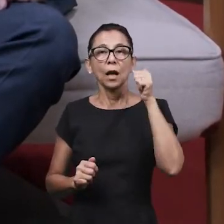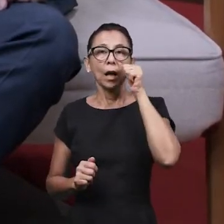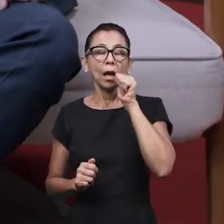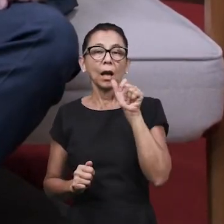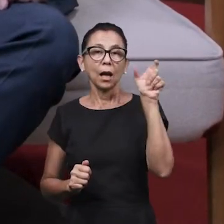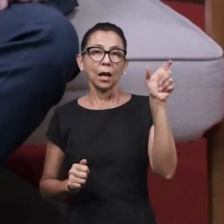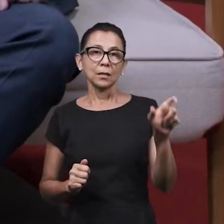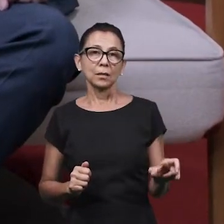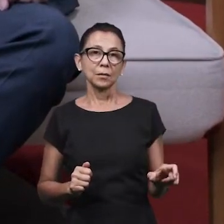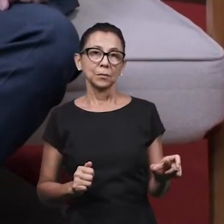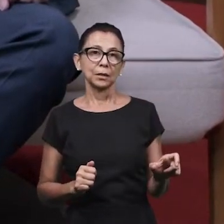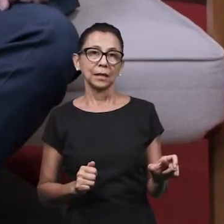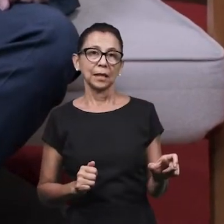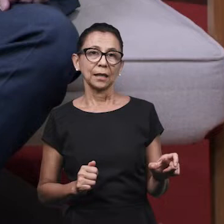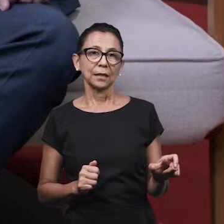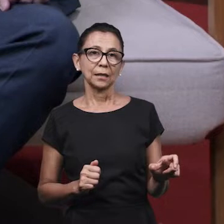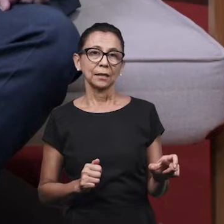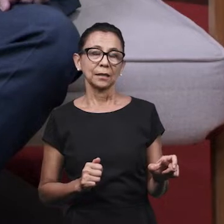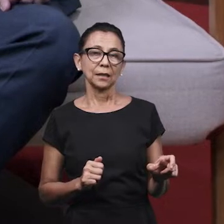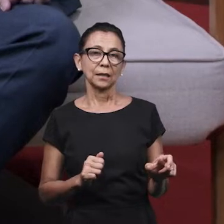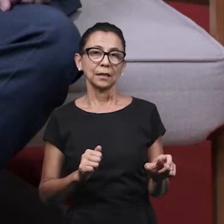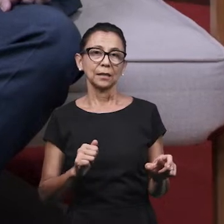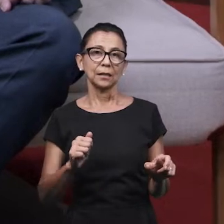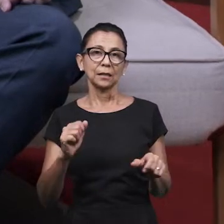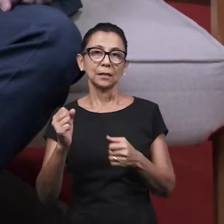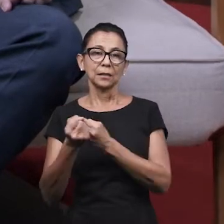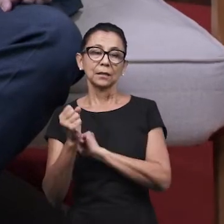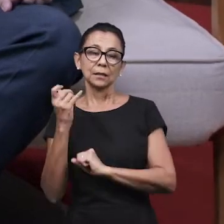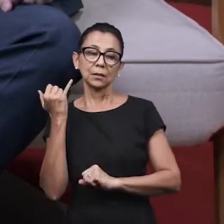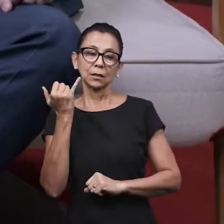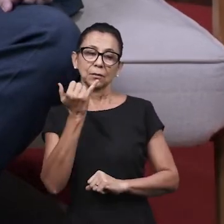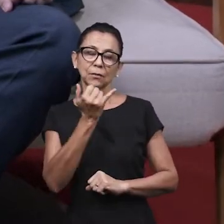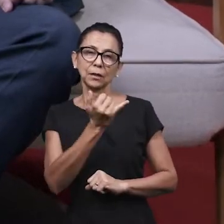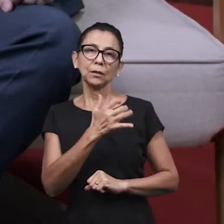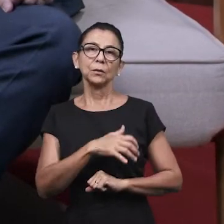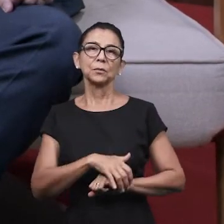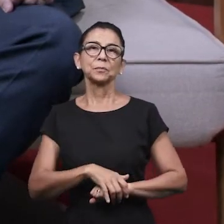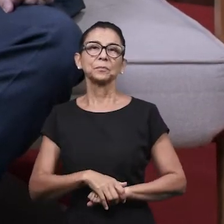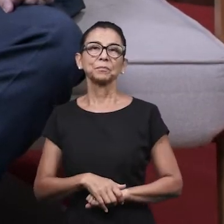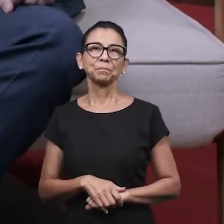L'Église fidèle est la seule qui peut